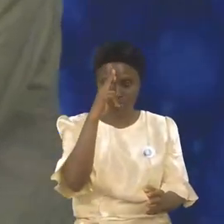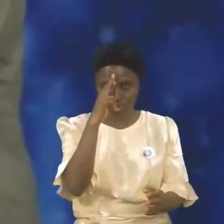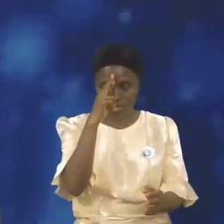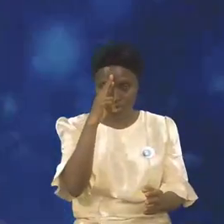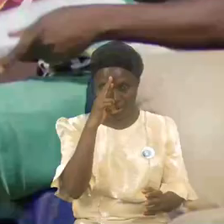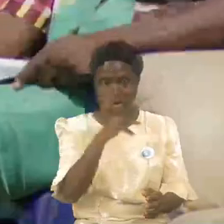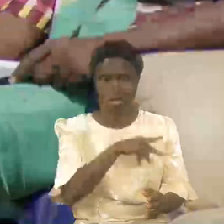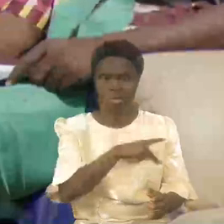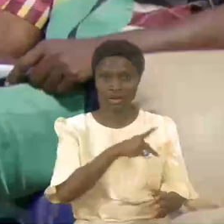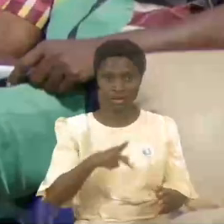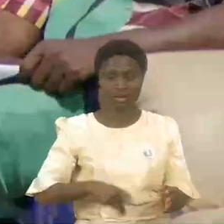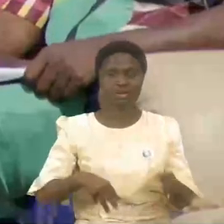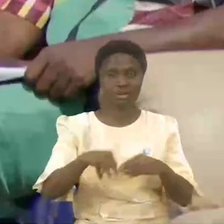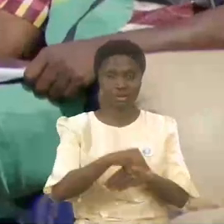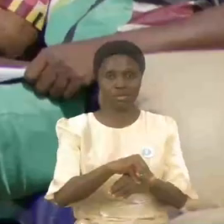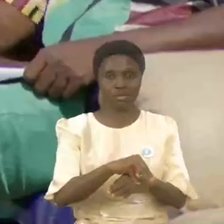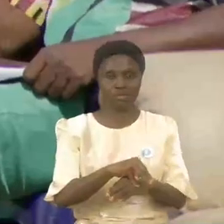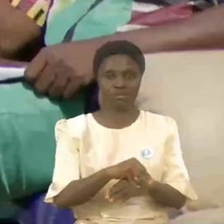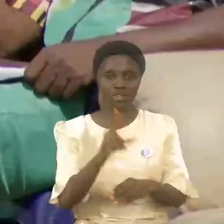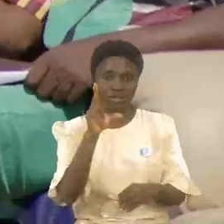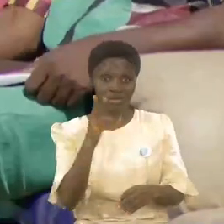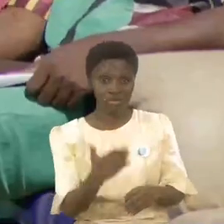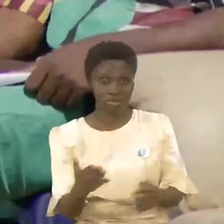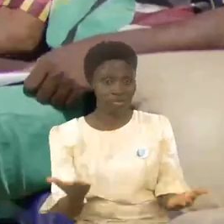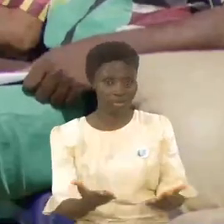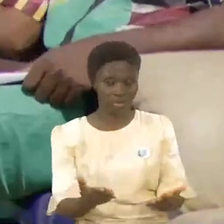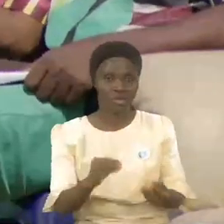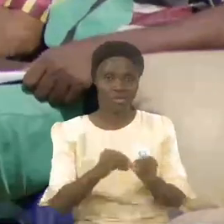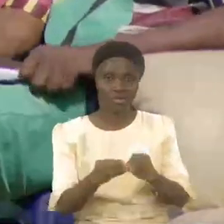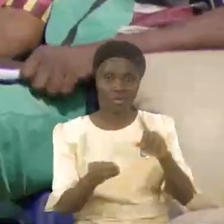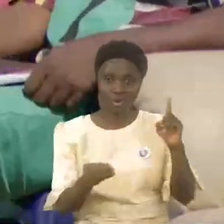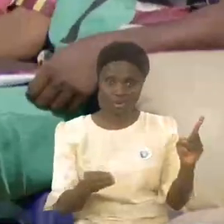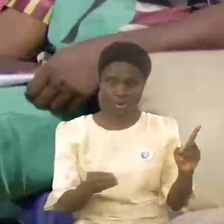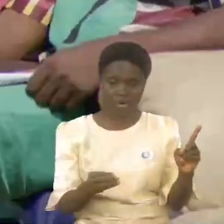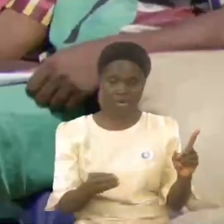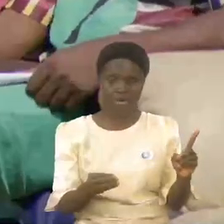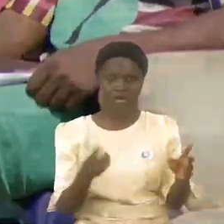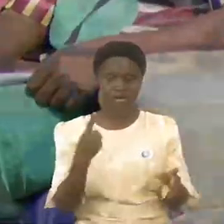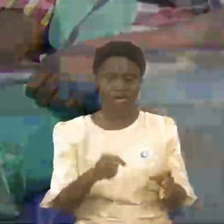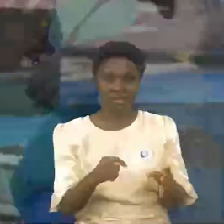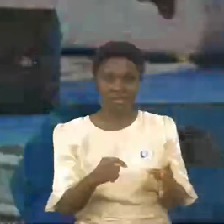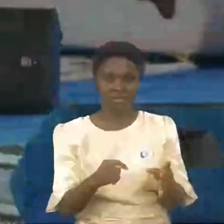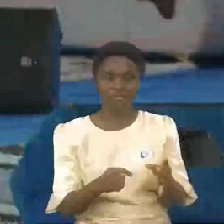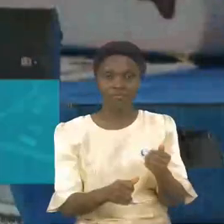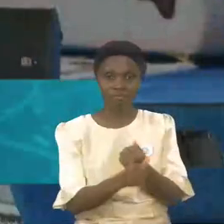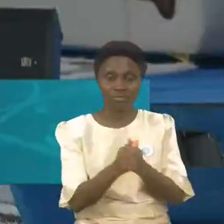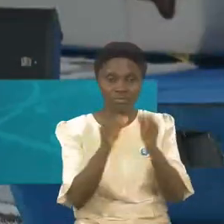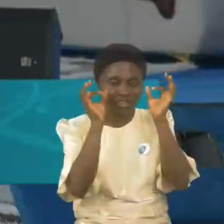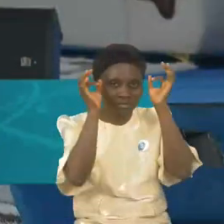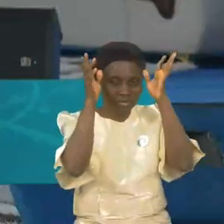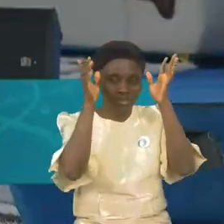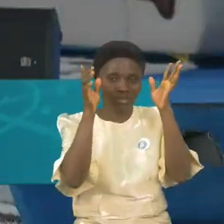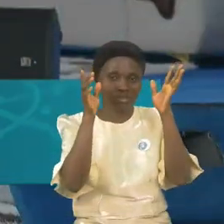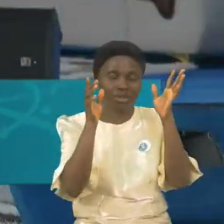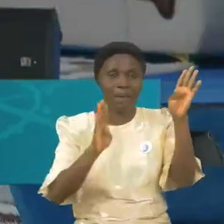de ces 10 rois de du royaume renouvelé romain nous allons voir trois